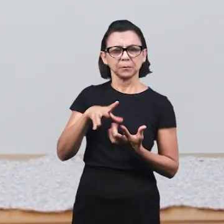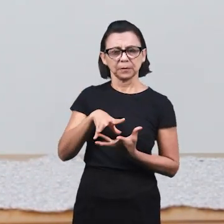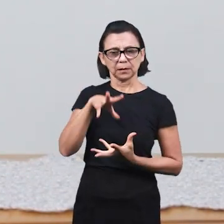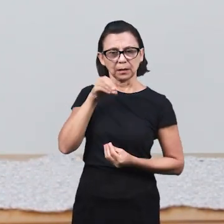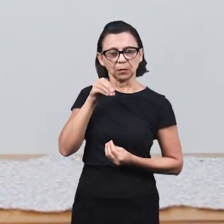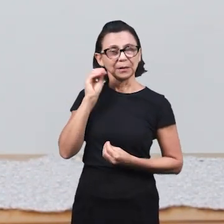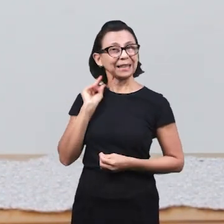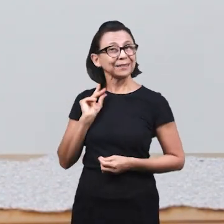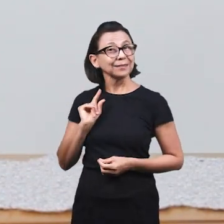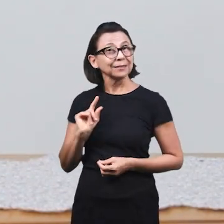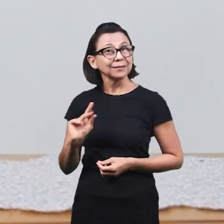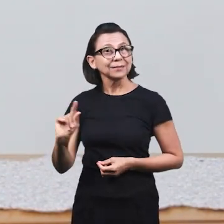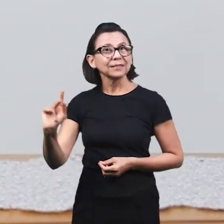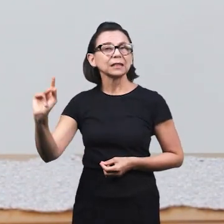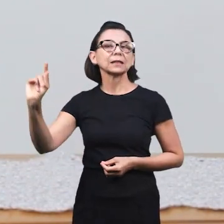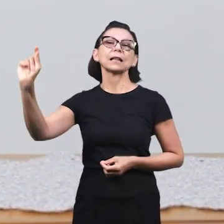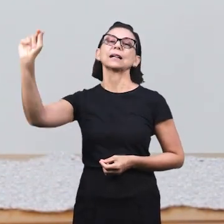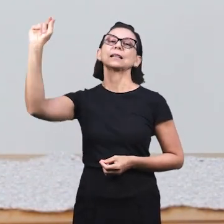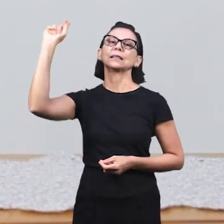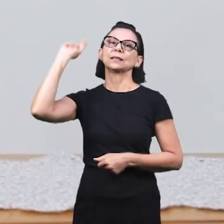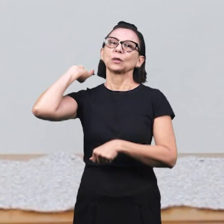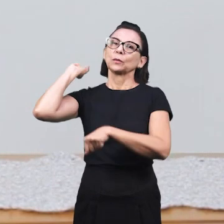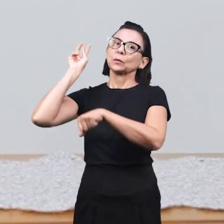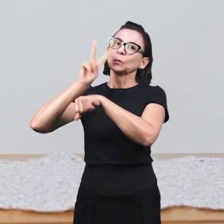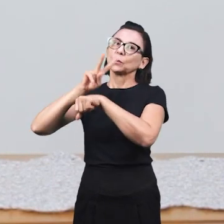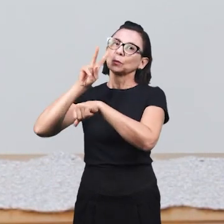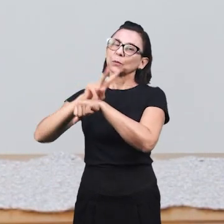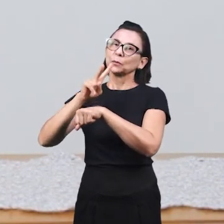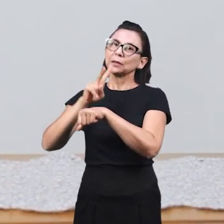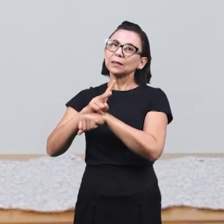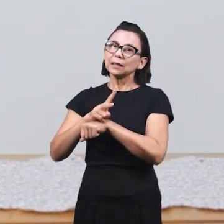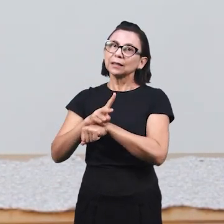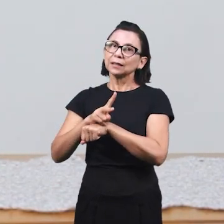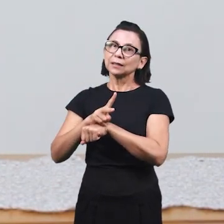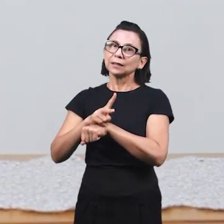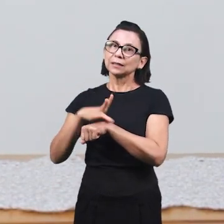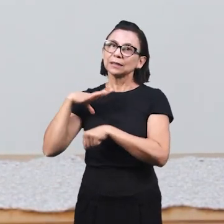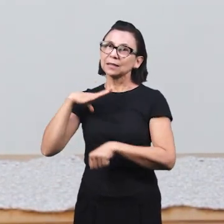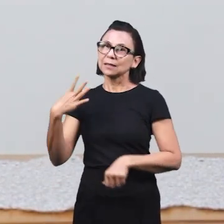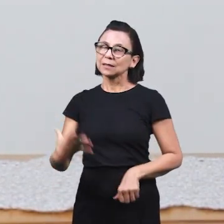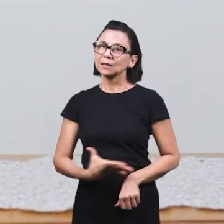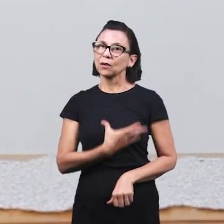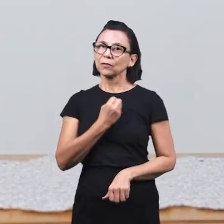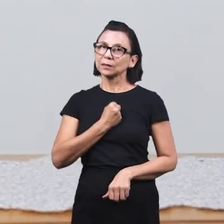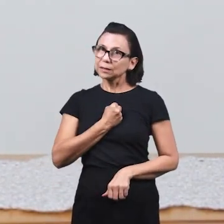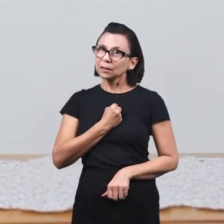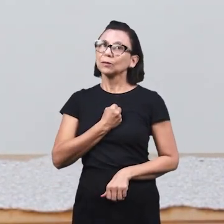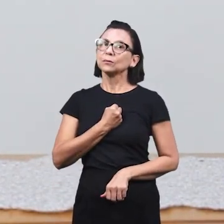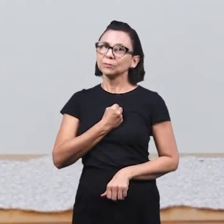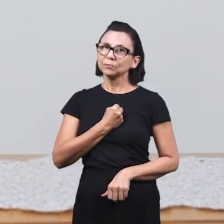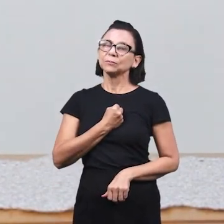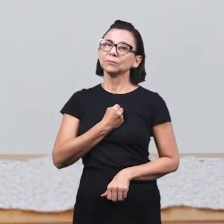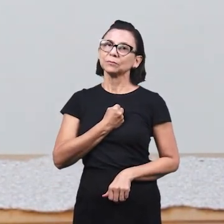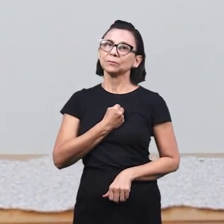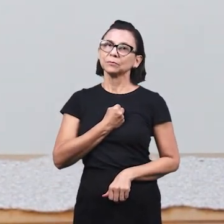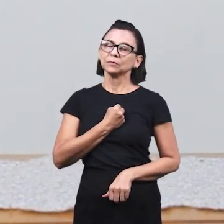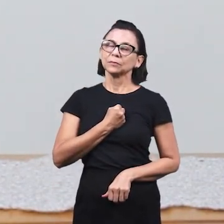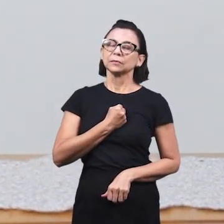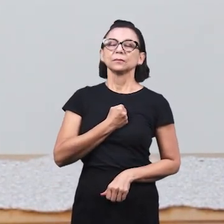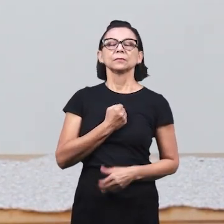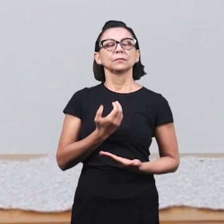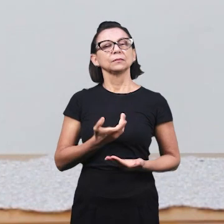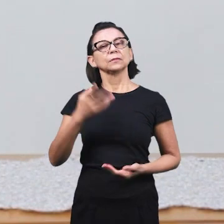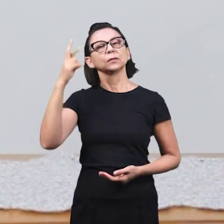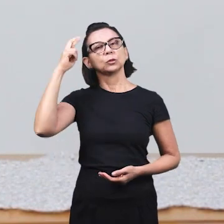говорит, Господь сохранит тебя от всякого зла, сохранит душу твою. Господь сохраняет нашу душу, наше спасение.